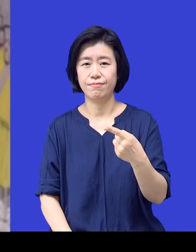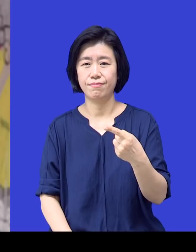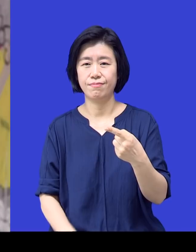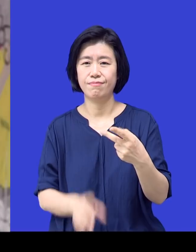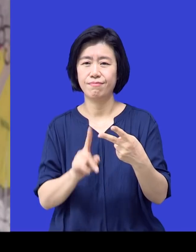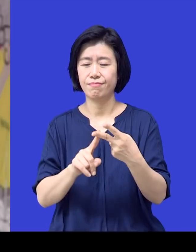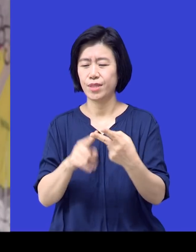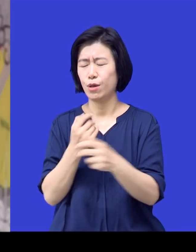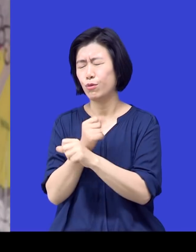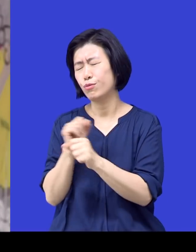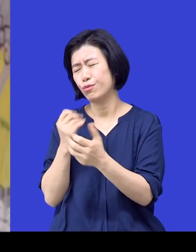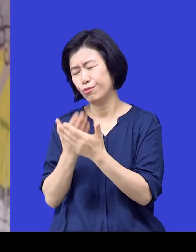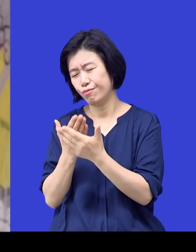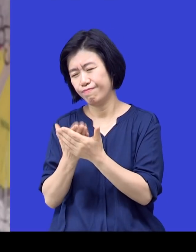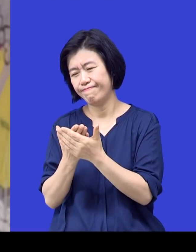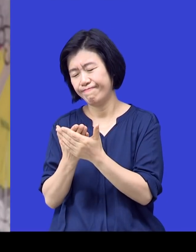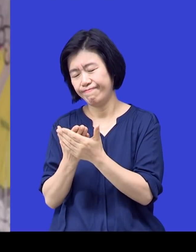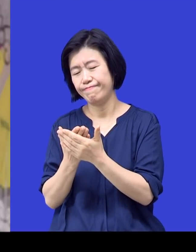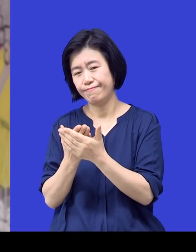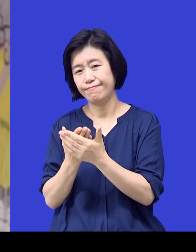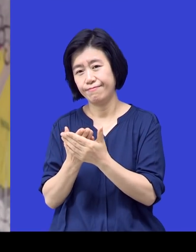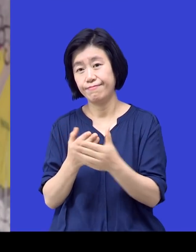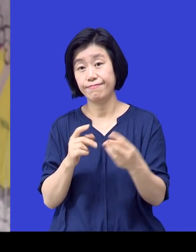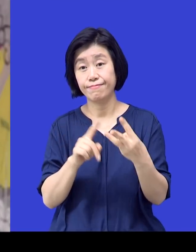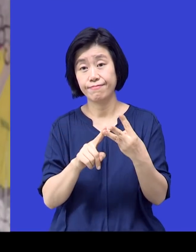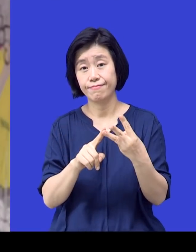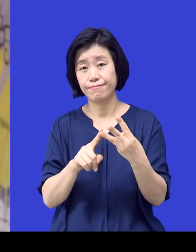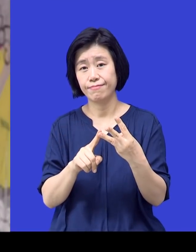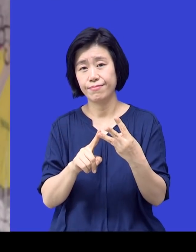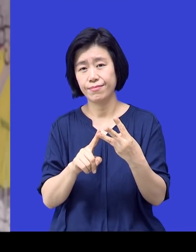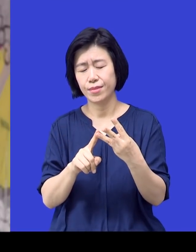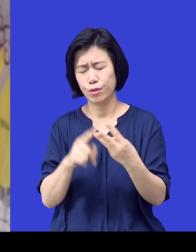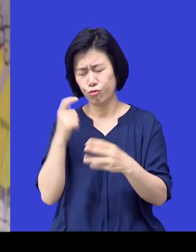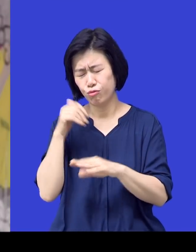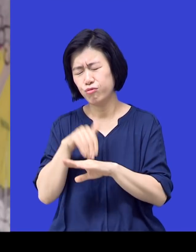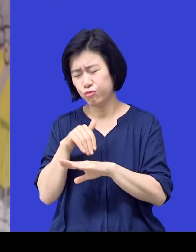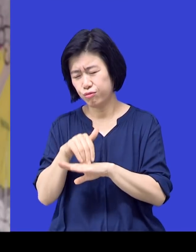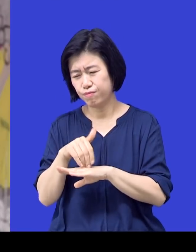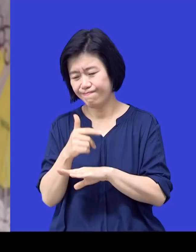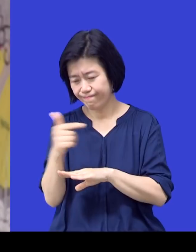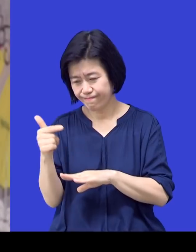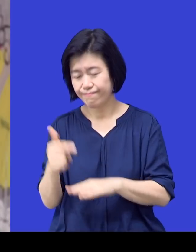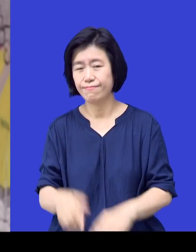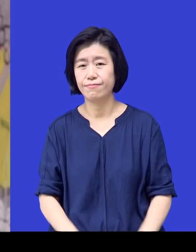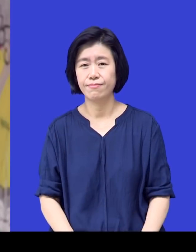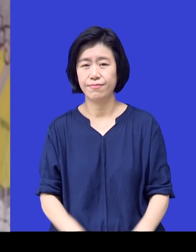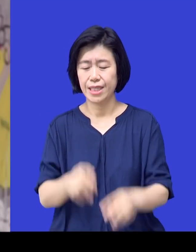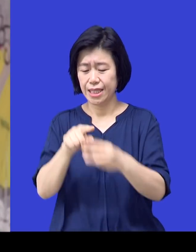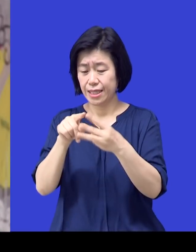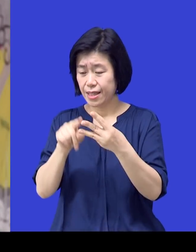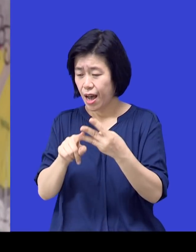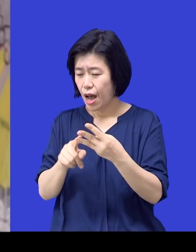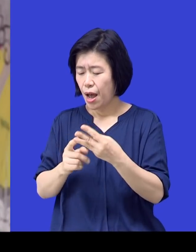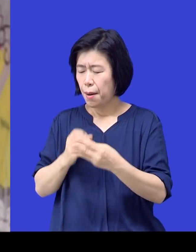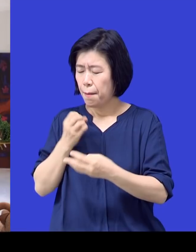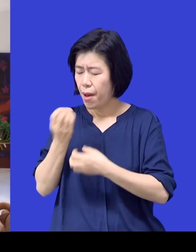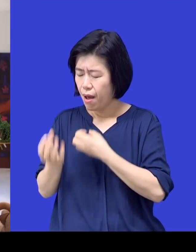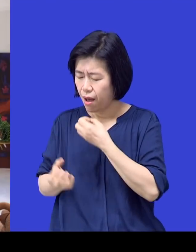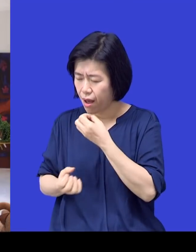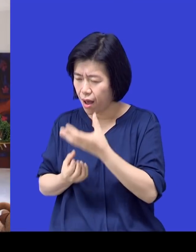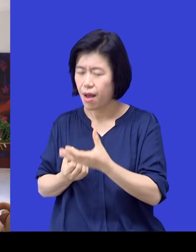그리고 용서해줘. 그리고 너무 후회스러워. 아, 이 3마디를 진짜 자주